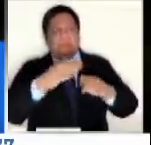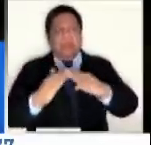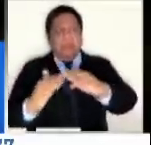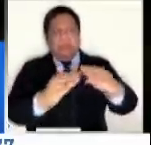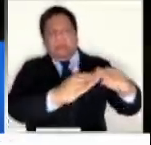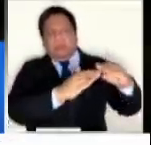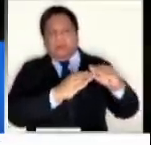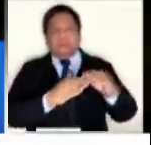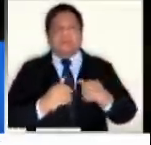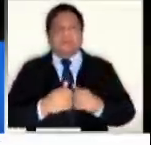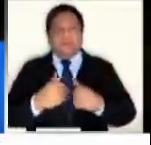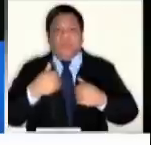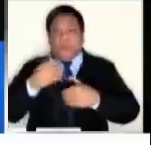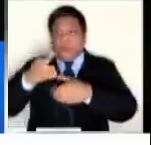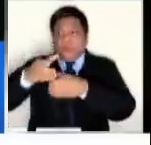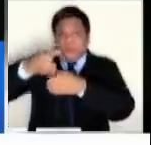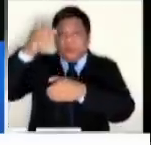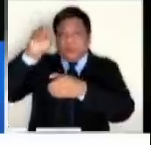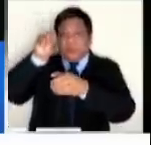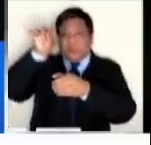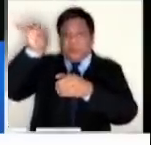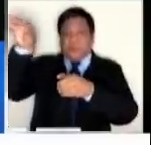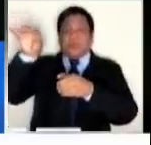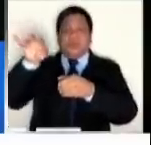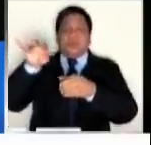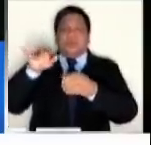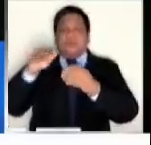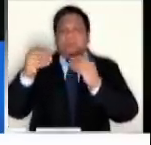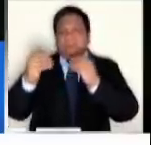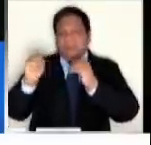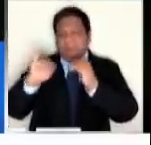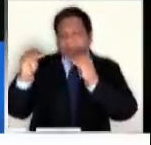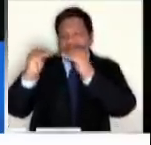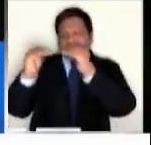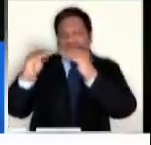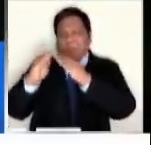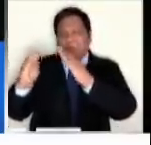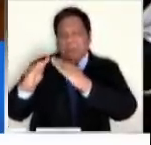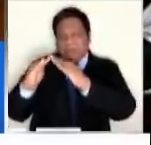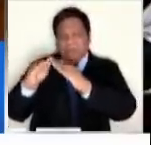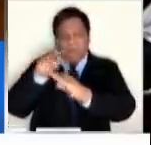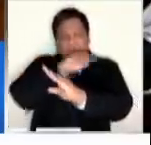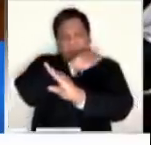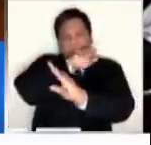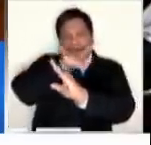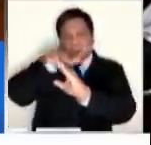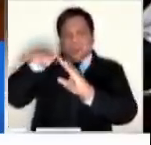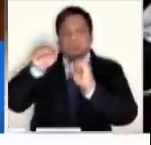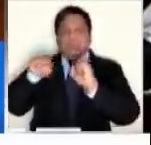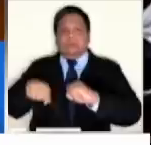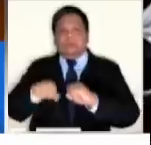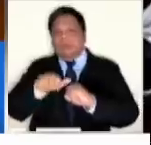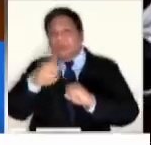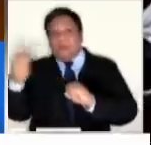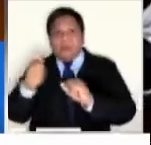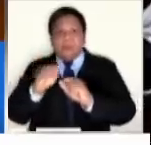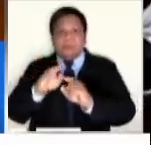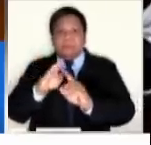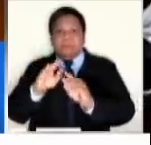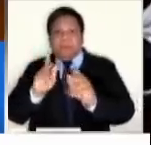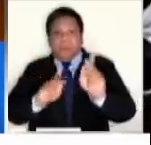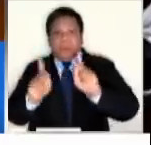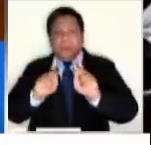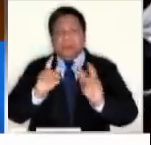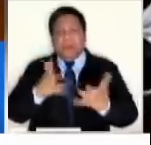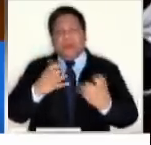kaya nakakapasok daw ang usok. Dahil dyan, may mga kabarangay na raw silang lumipat na ng bahay. Siyempre, hindi naman natin pwedeng paalis yung